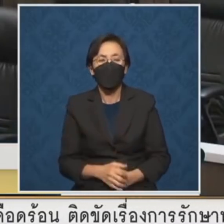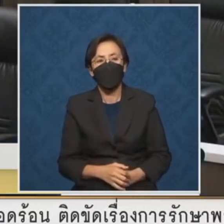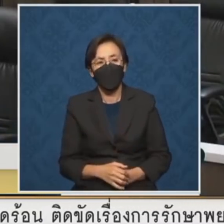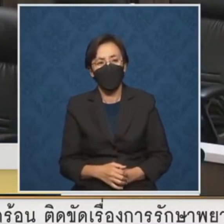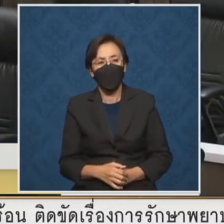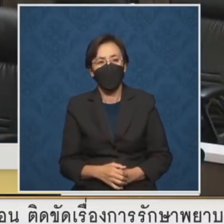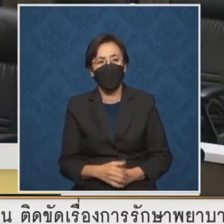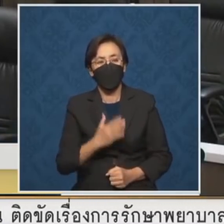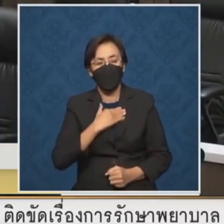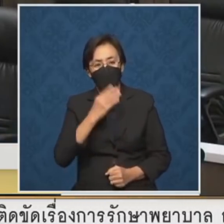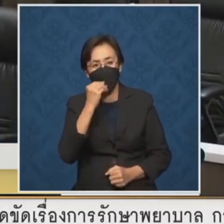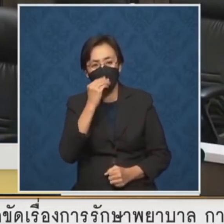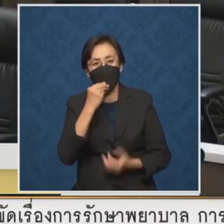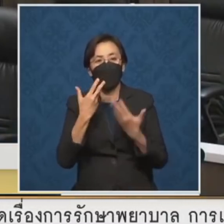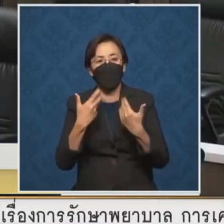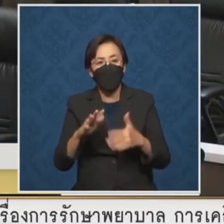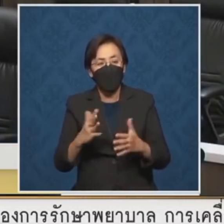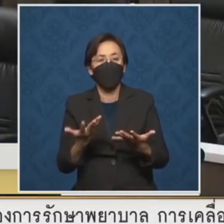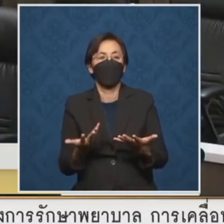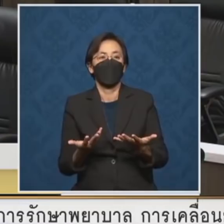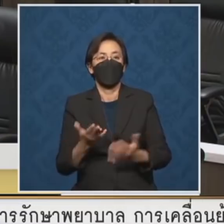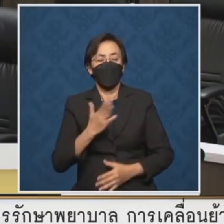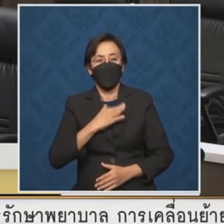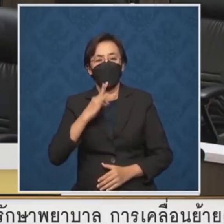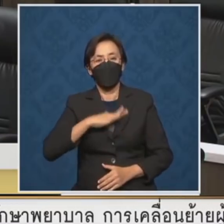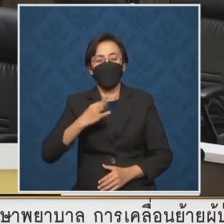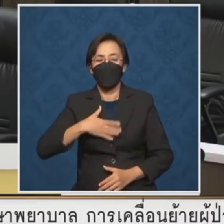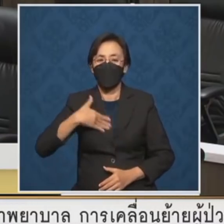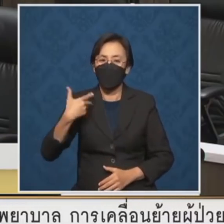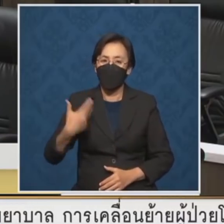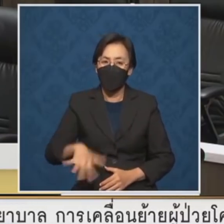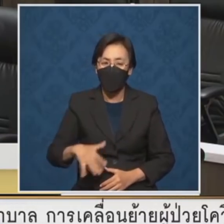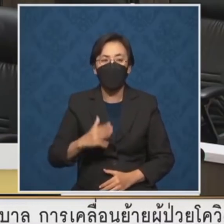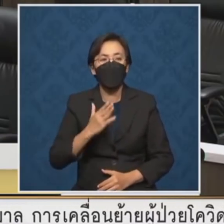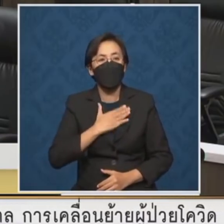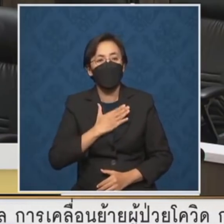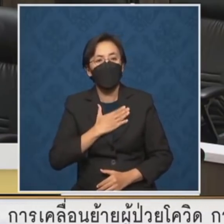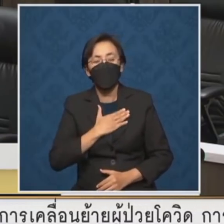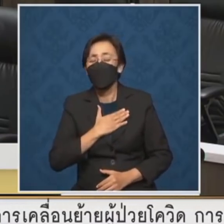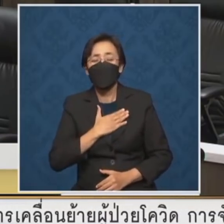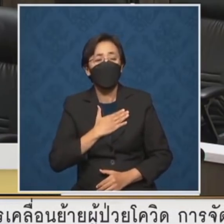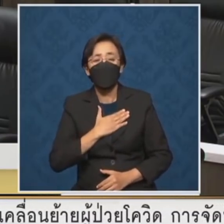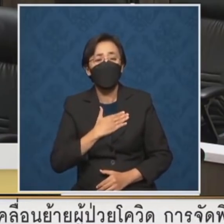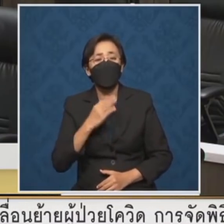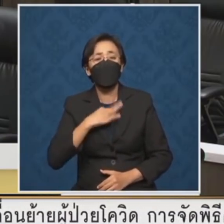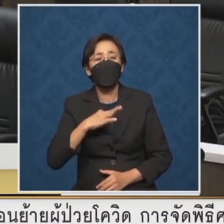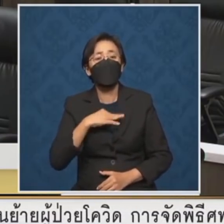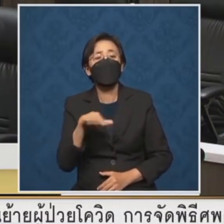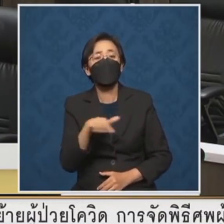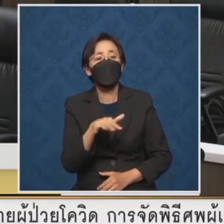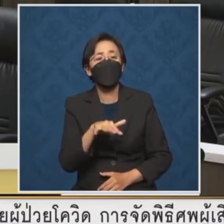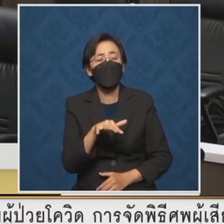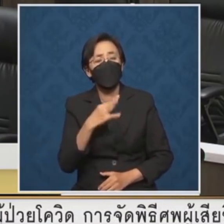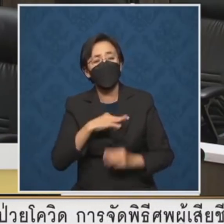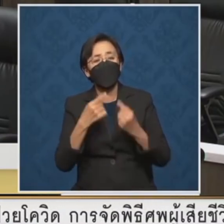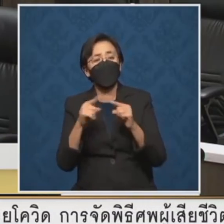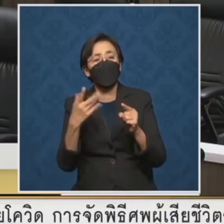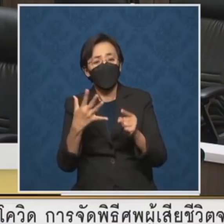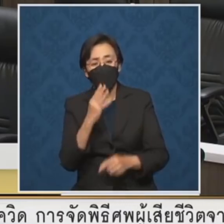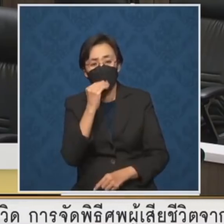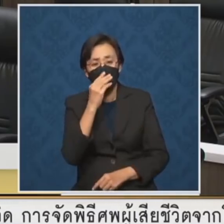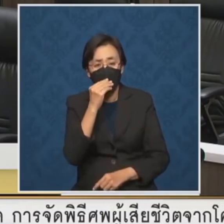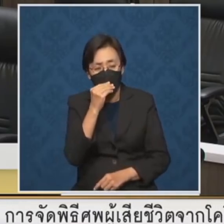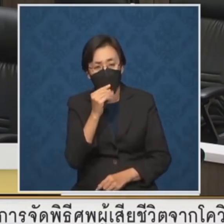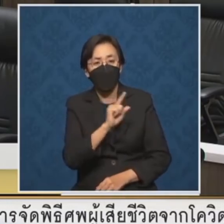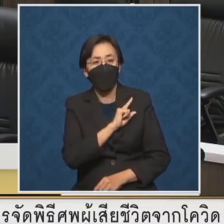แต่ถึงสิ่งที่ผมพูดมาทั้งหมดมันจะทำให้ผมรู้สึกผิดหวังแต่ผมก็ไม่แปลกใจแม้แต่น้อยครับเพราะสิ่งที่ผมพูดมามันอาจจะเ